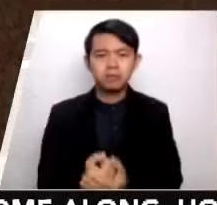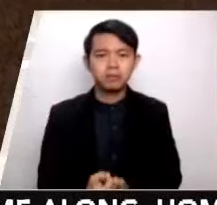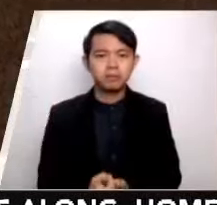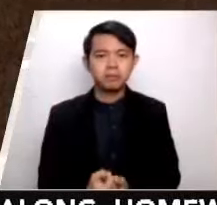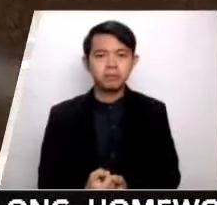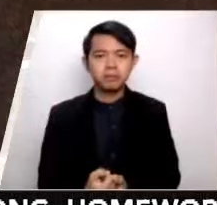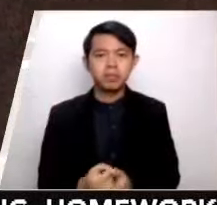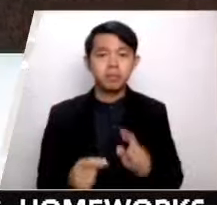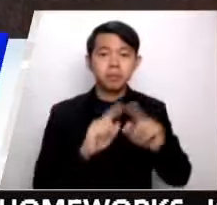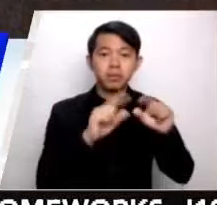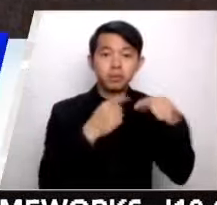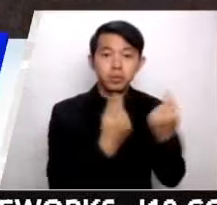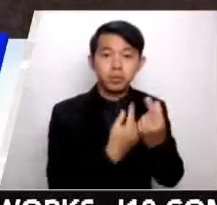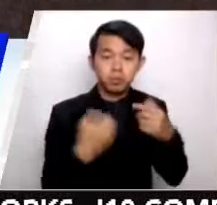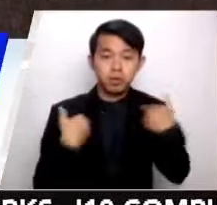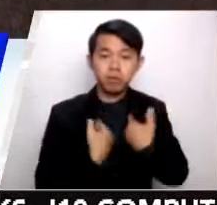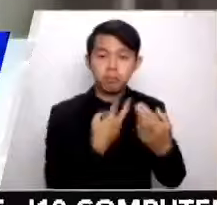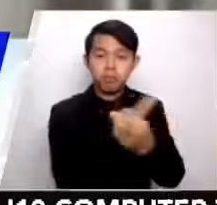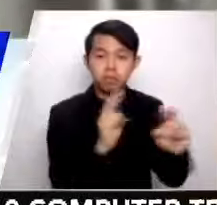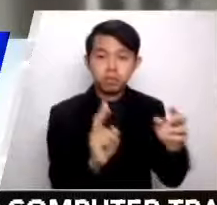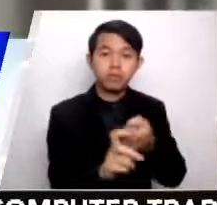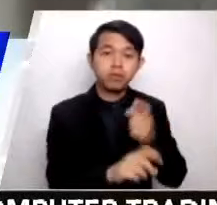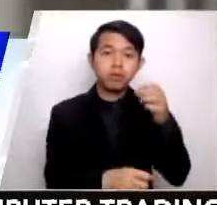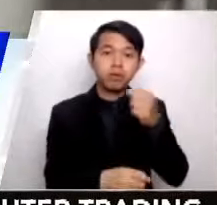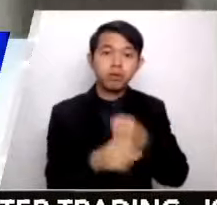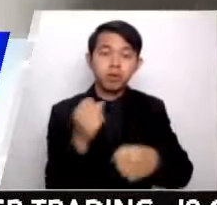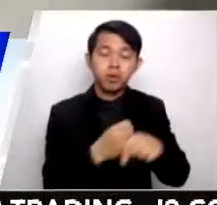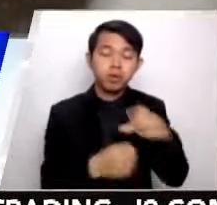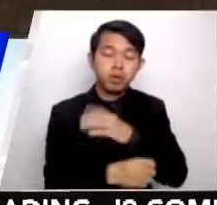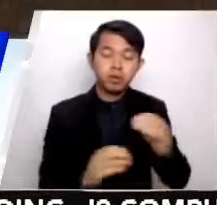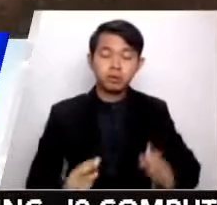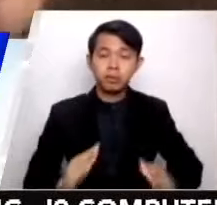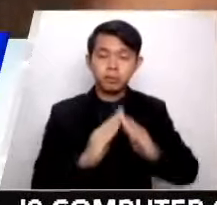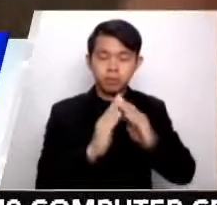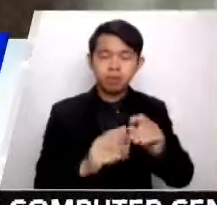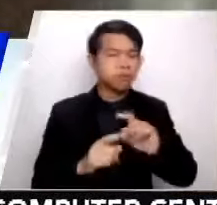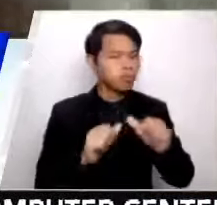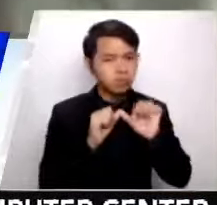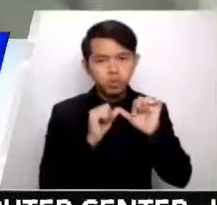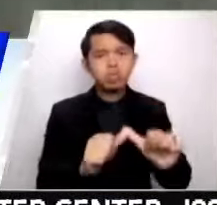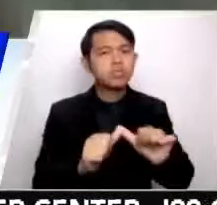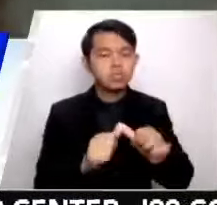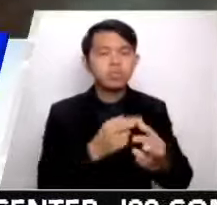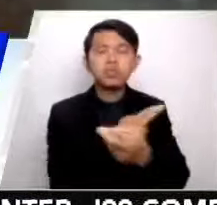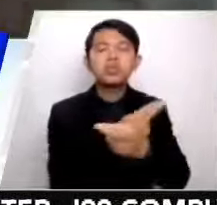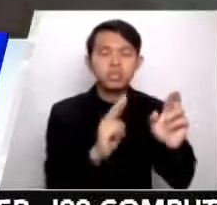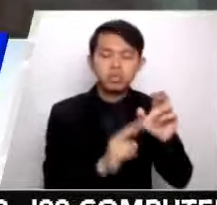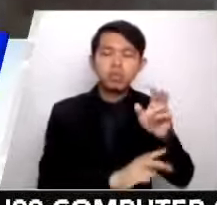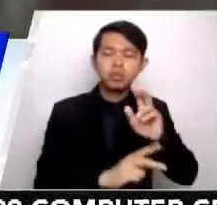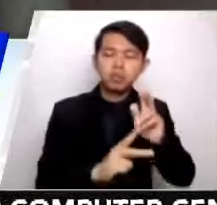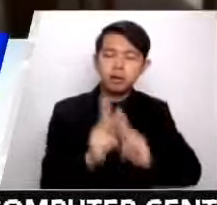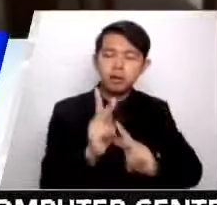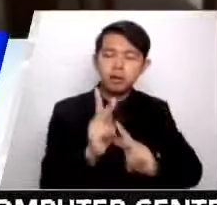Animal Rescue mula sa Tabaco City, Albay, sinuong ang panganib. Tatlo na sagip nilang aso sa kasagsagan ng Bagyong Christine kahapon. Mismo